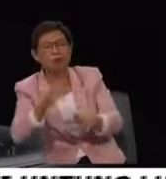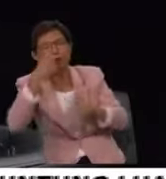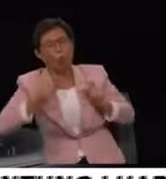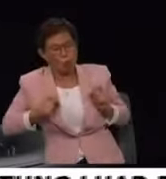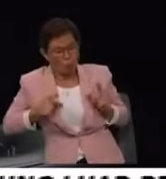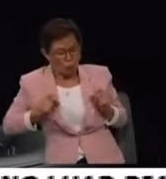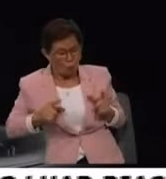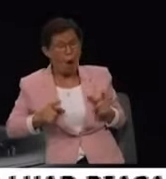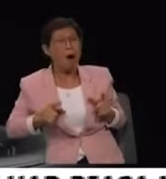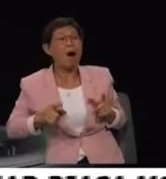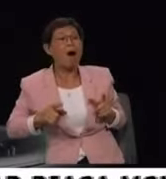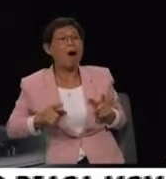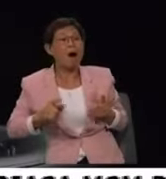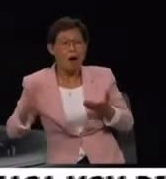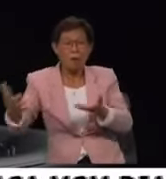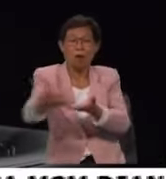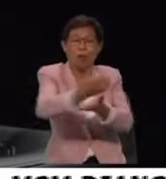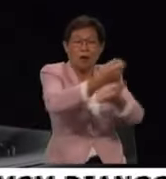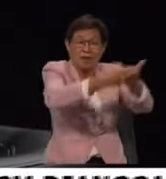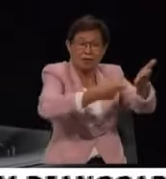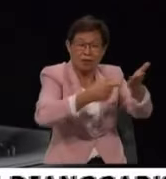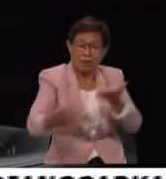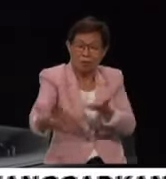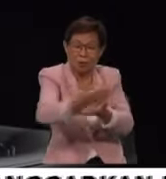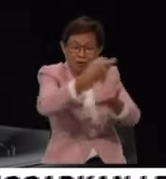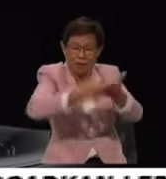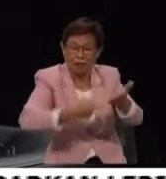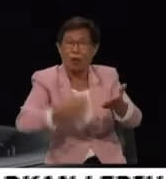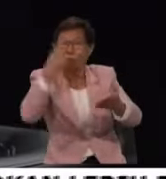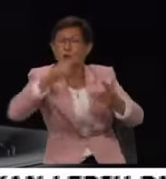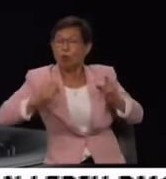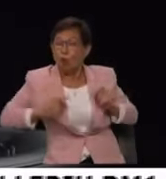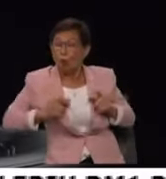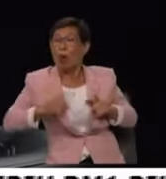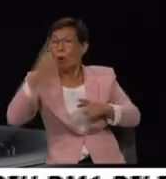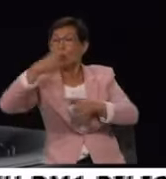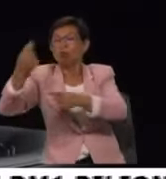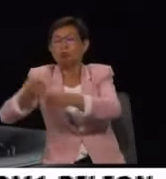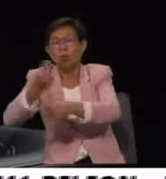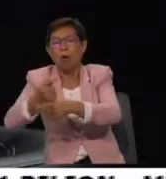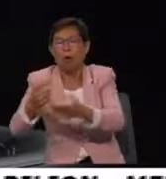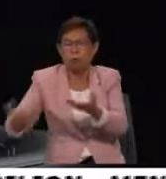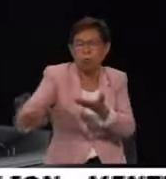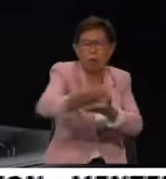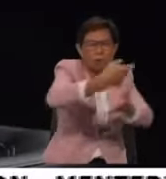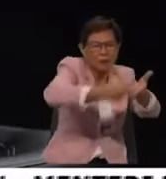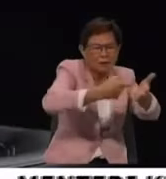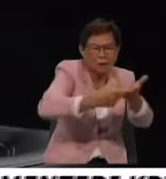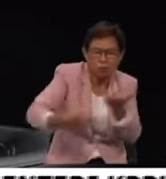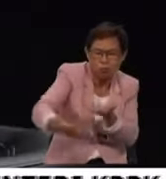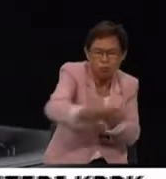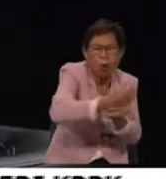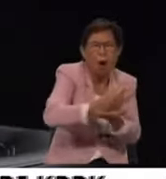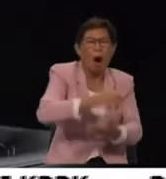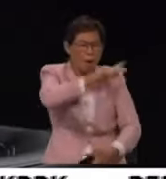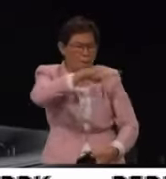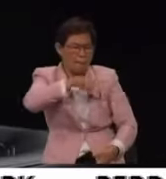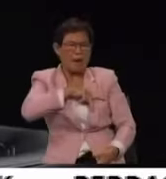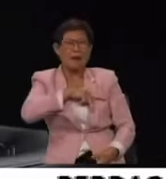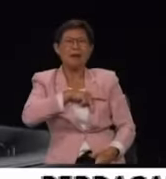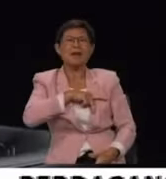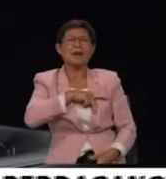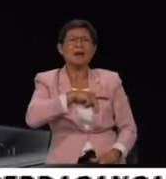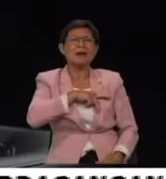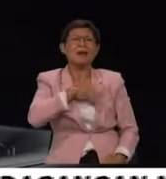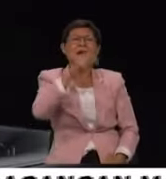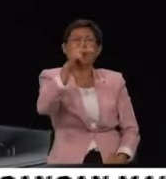di mana swasta akan a menjalani latihan-latihan kemahiran sebab pungutan ni bukanlah hak milik pemanusia-pemerusia ini adalah